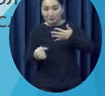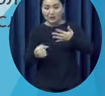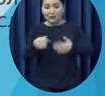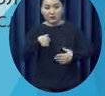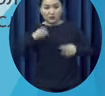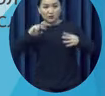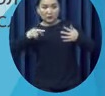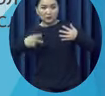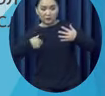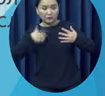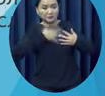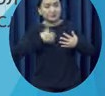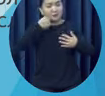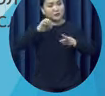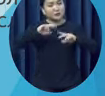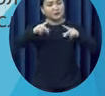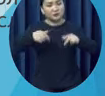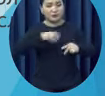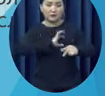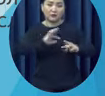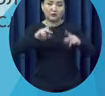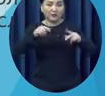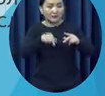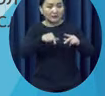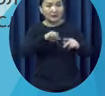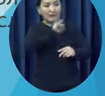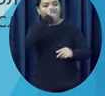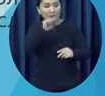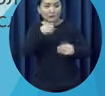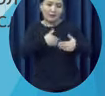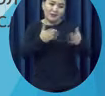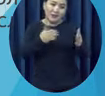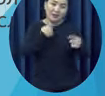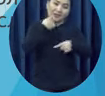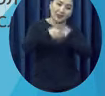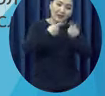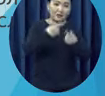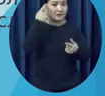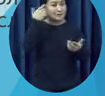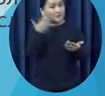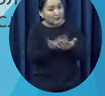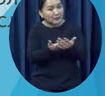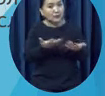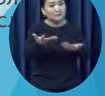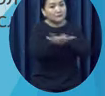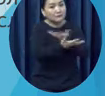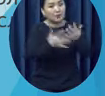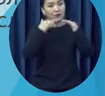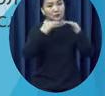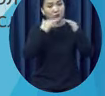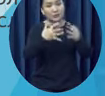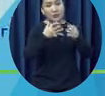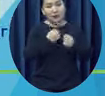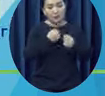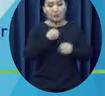шилжилт өөрчлөлттэй холбоотойгоор тэр асуудлынхаа талаар нээлттэй ярилцаж, санал бодлоо хуваалцаж, зөвлөгөө авах хүрсэлт хэрэгцээнүүд бол өсвөр насны